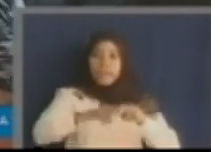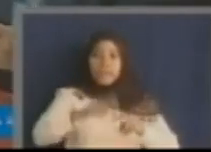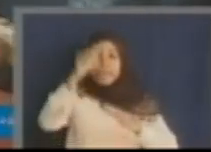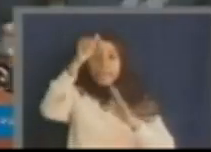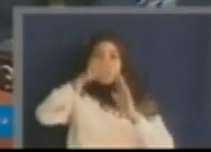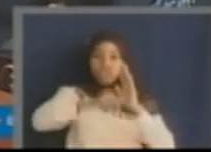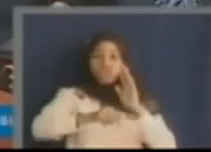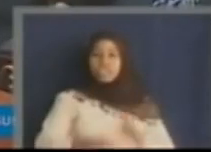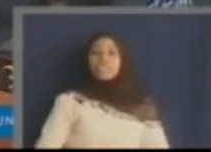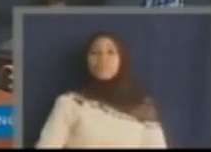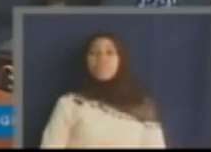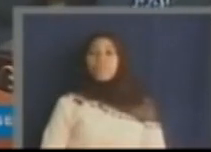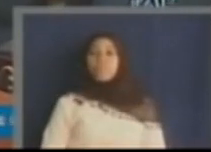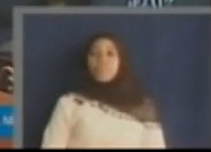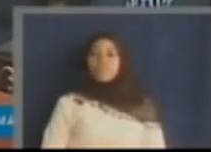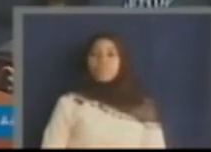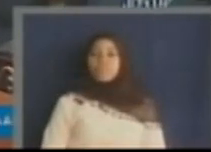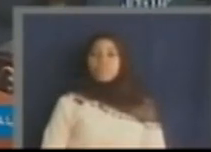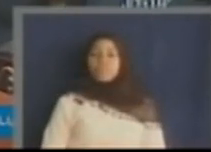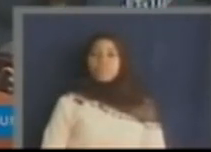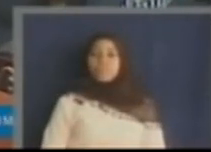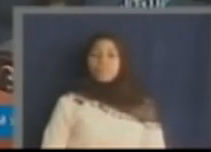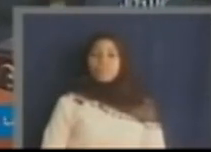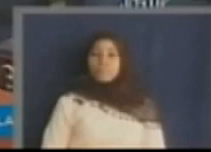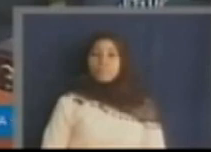Mwenyekiti akiendelea tutachangiaje sasa?